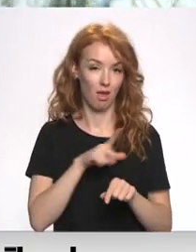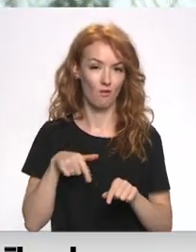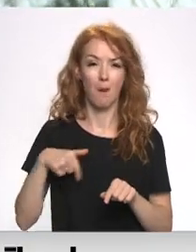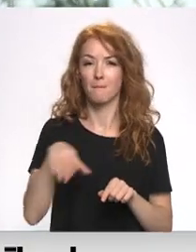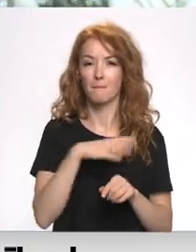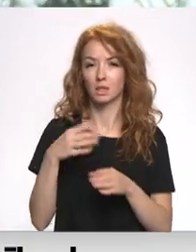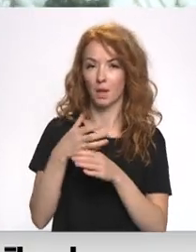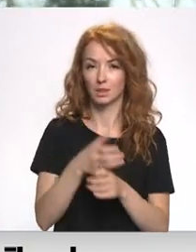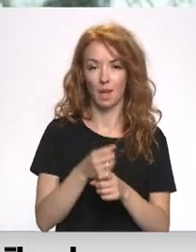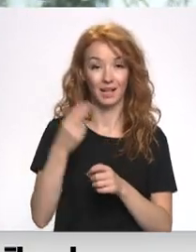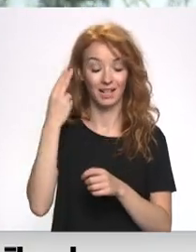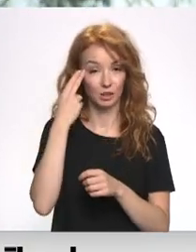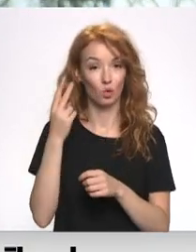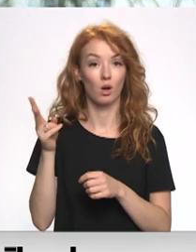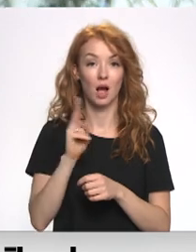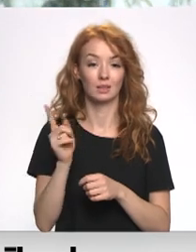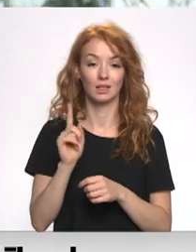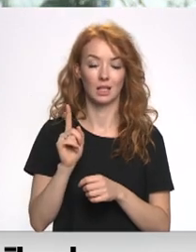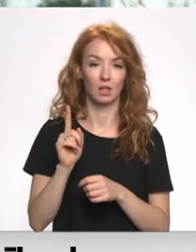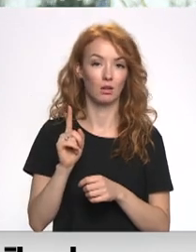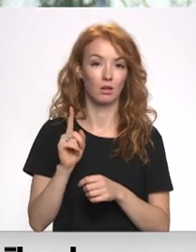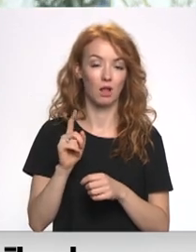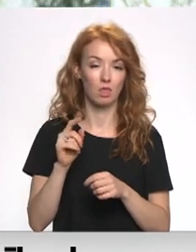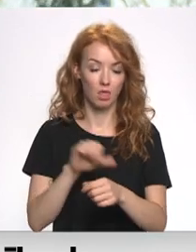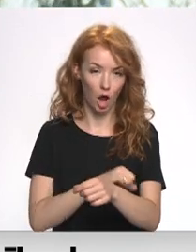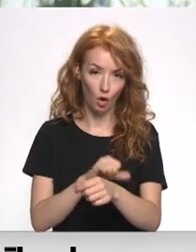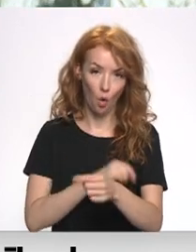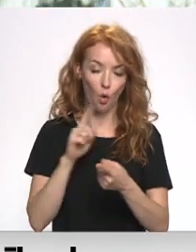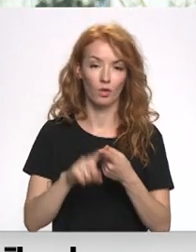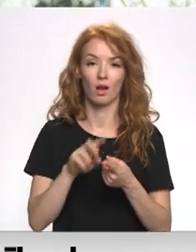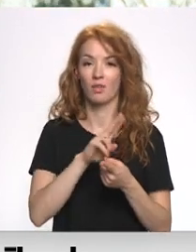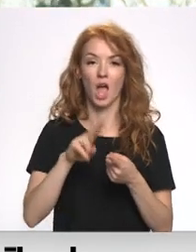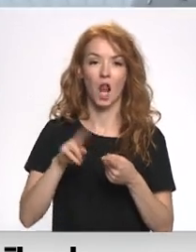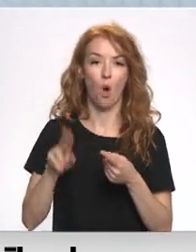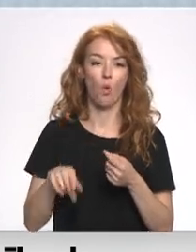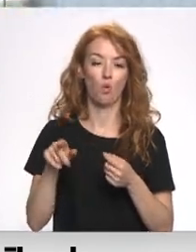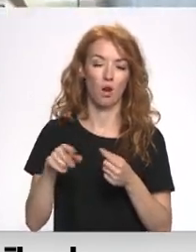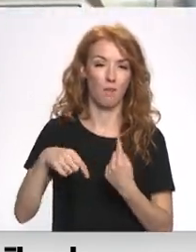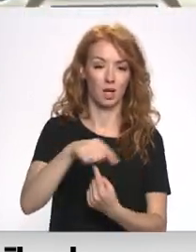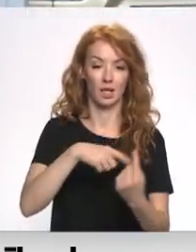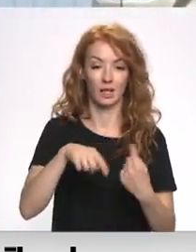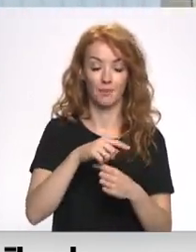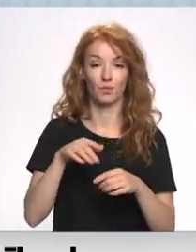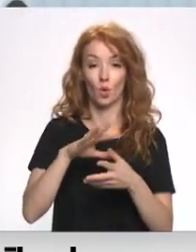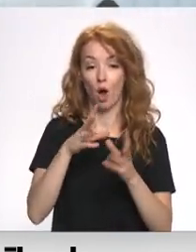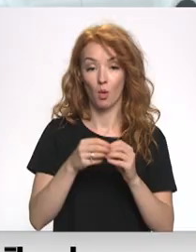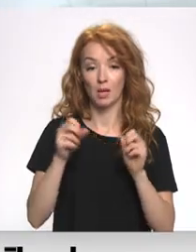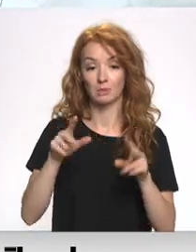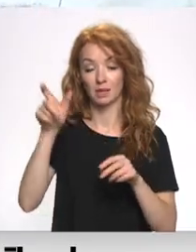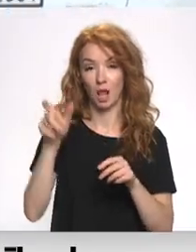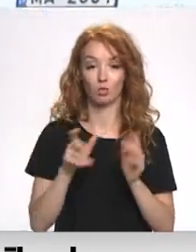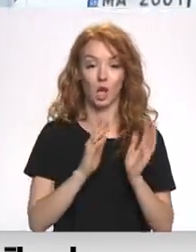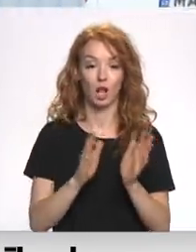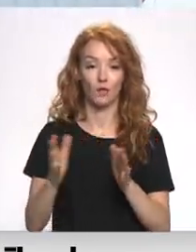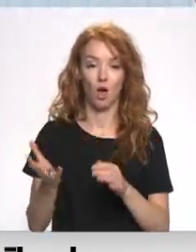Mēs mazinām riskus, kas ir narkotisko vielu nelegāla aprite. Kopumā kinologu sagatavošana darbam